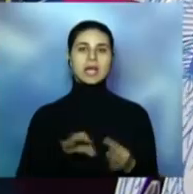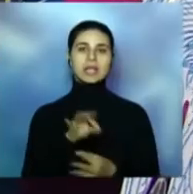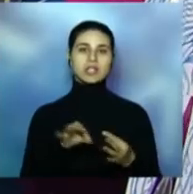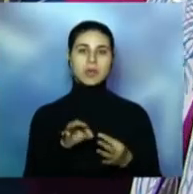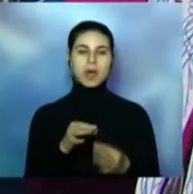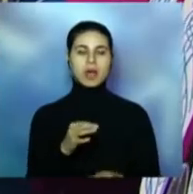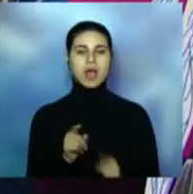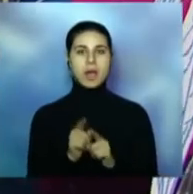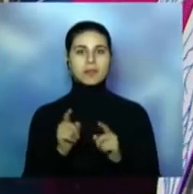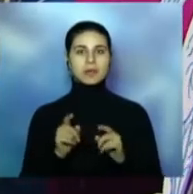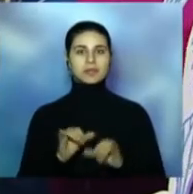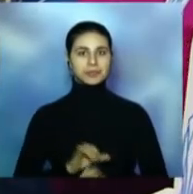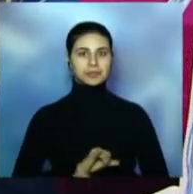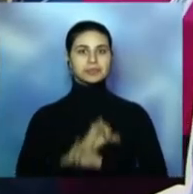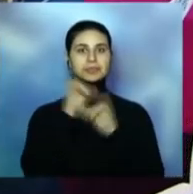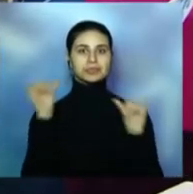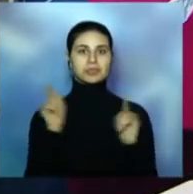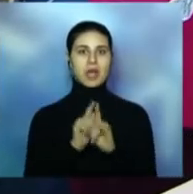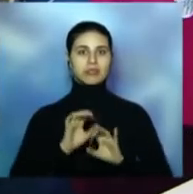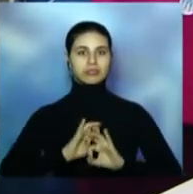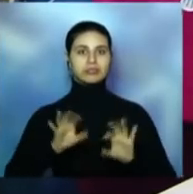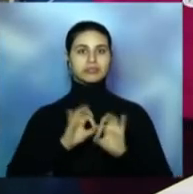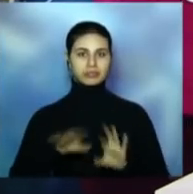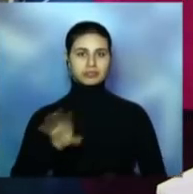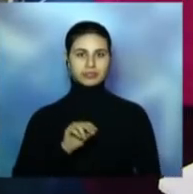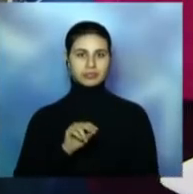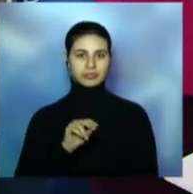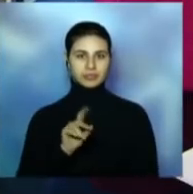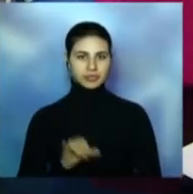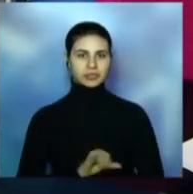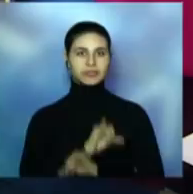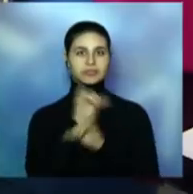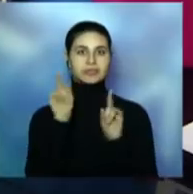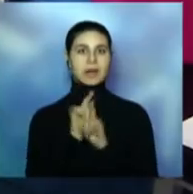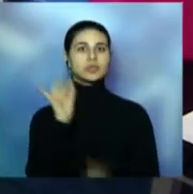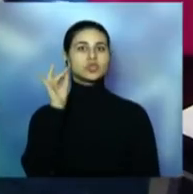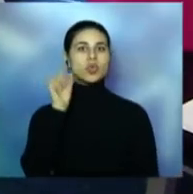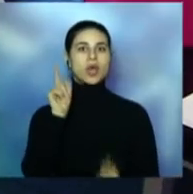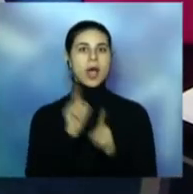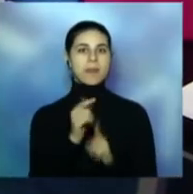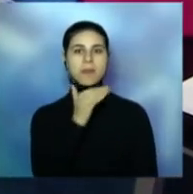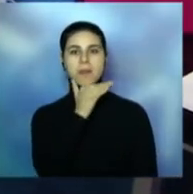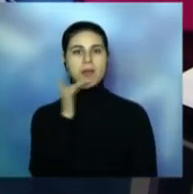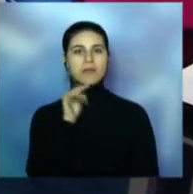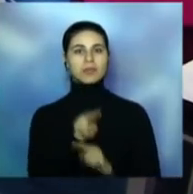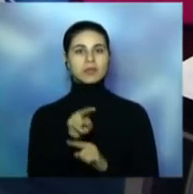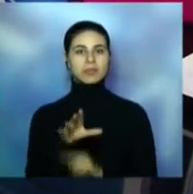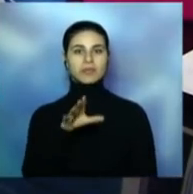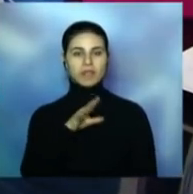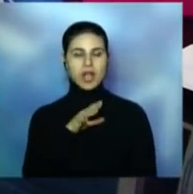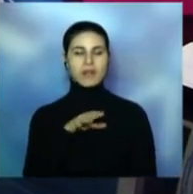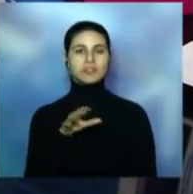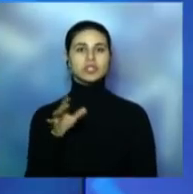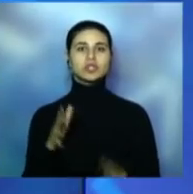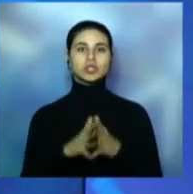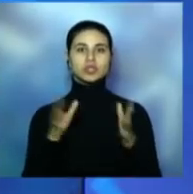სურათის რაც შეიძლება გამუქება, ჰიპერბოლიზაციას რომ ეძახით ჩვენ, რაც შეიძლება ბევრი უნდა იყოს ნანადირები, რაც უფრო დიდი